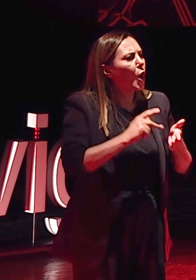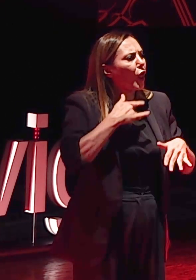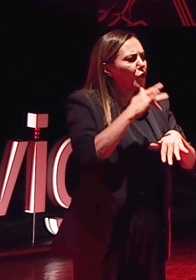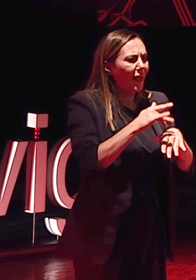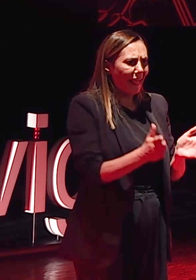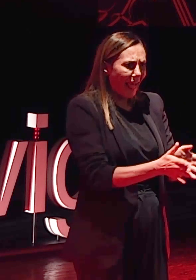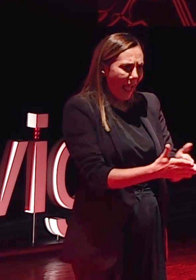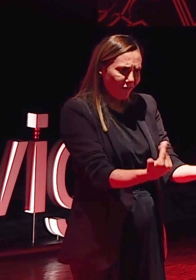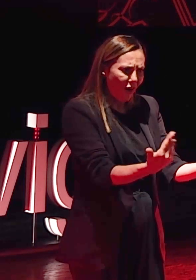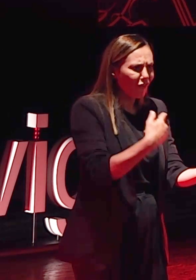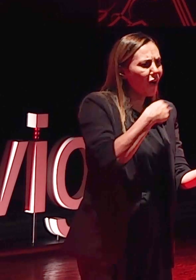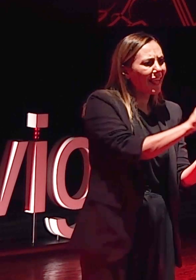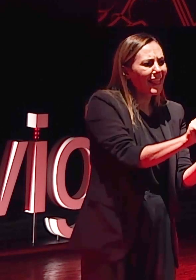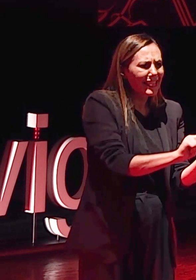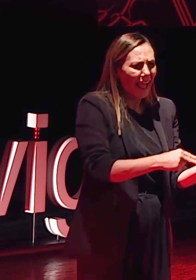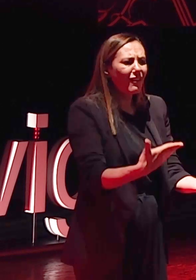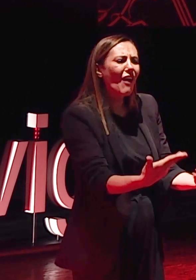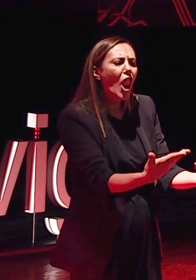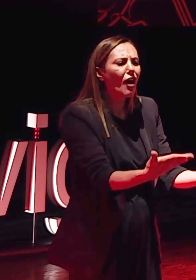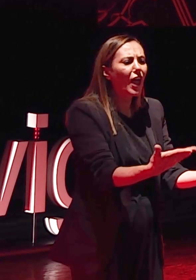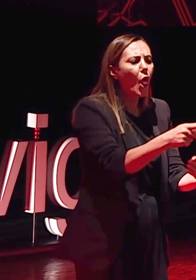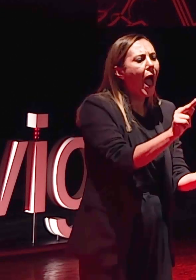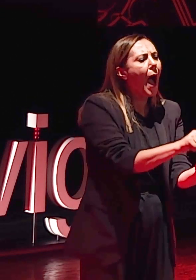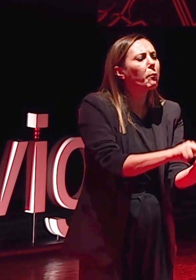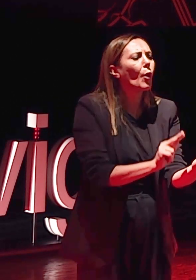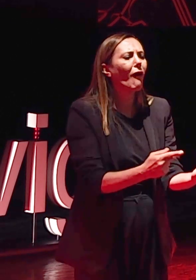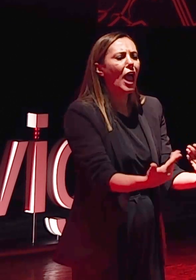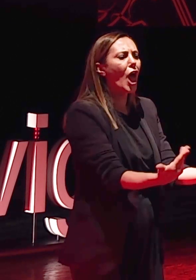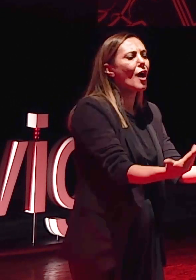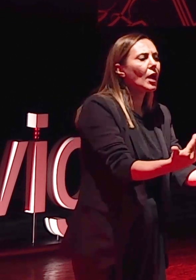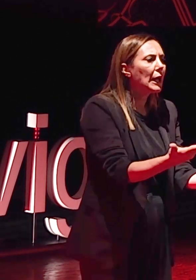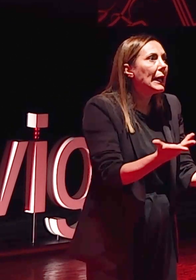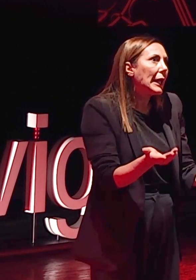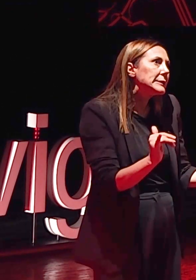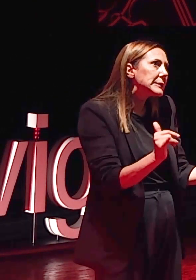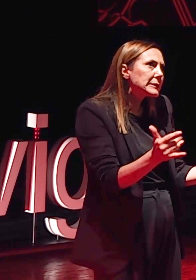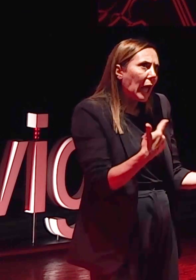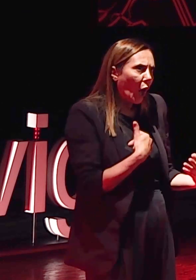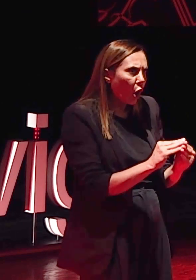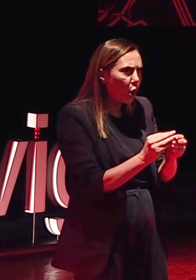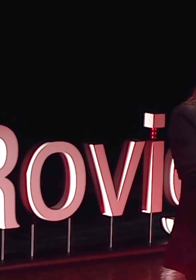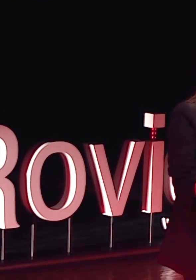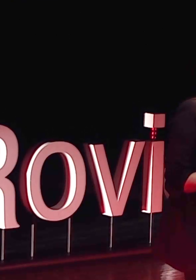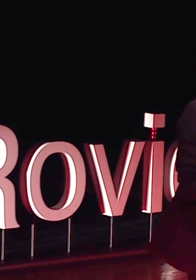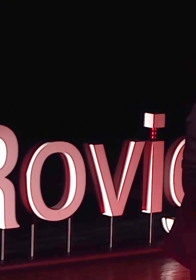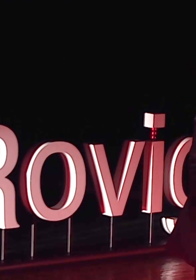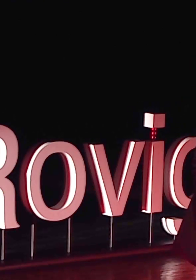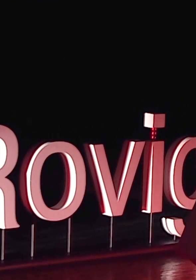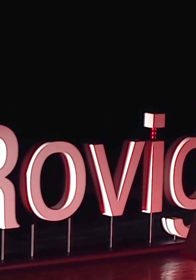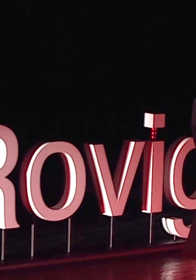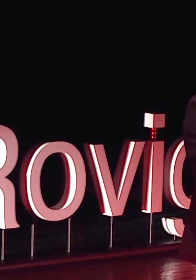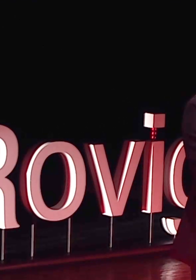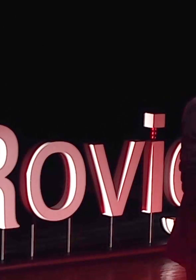forza dobbiamo fare il dettato Sbrigati devi prendere appunti Eh sì ma come faccio non ce